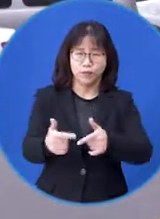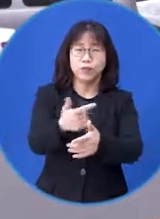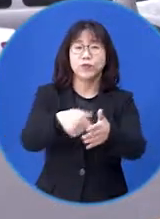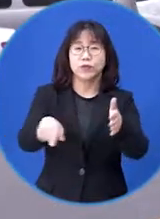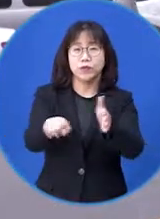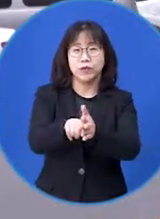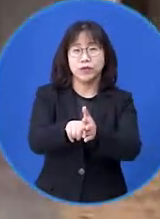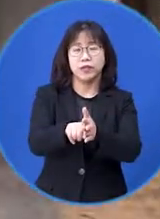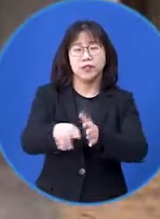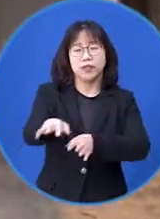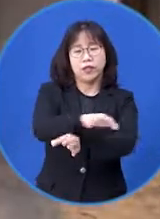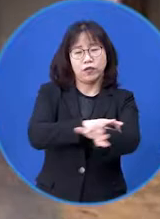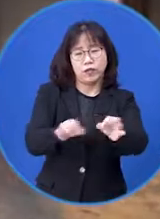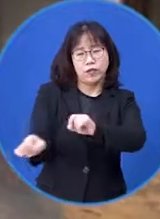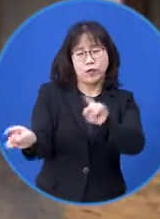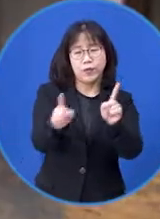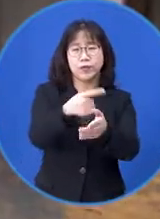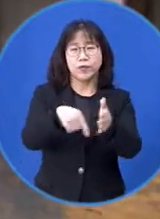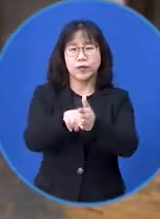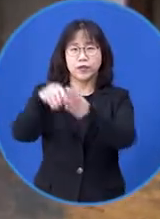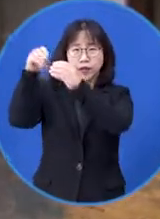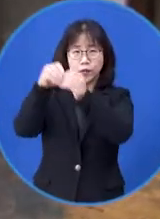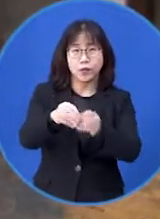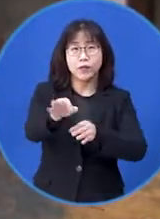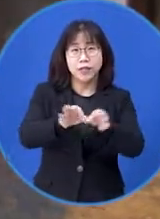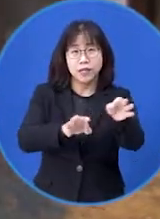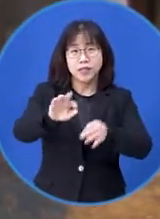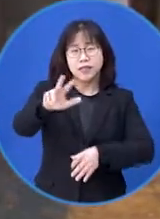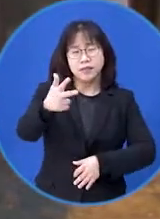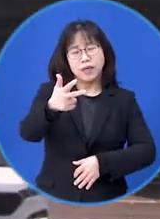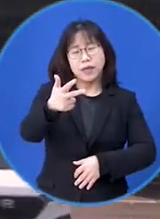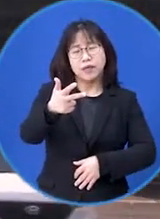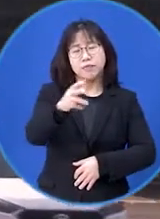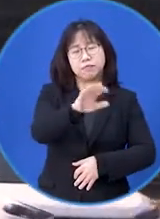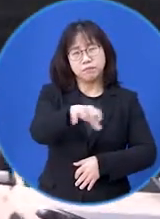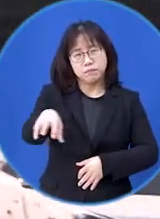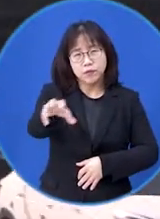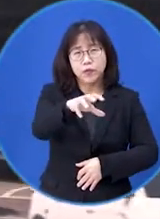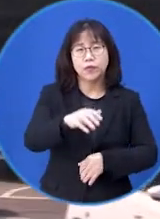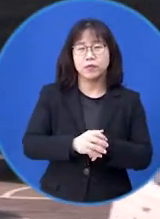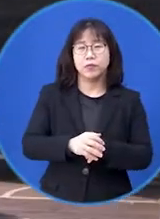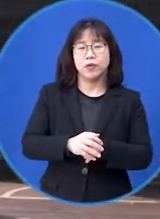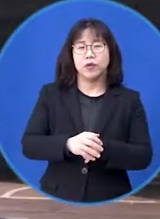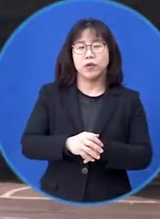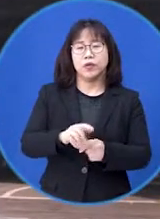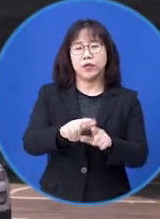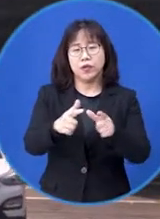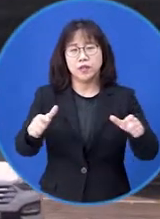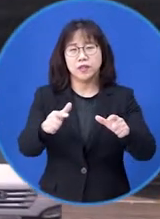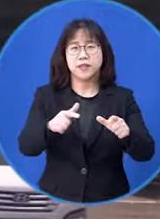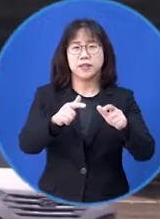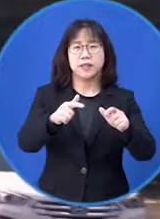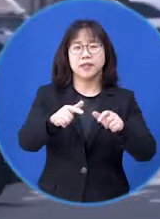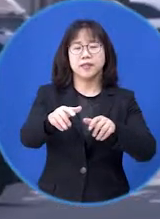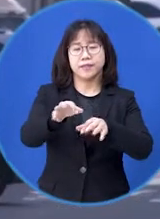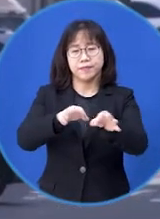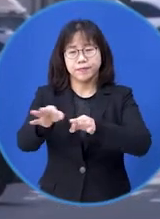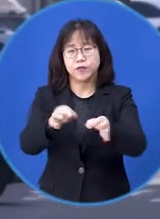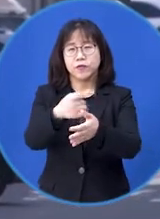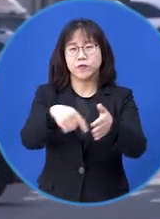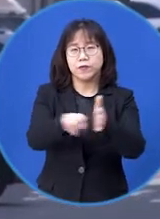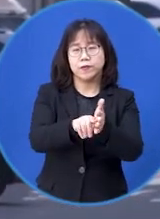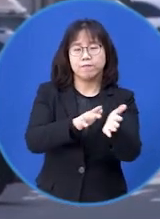위해 전통시장 11개소 750여 개의 점포와 강서 유통단지 230개 점포에 대해